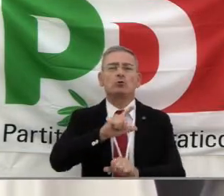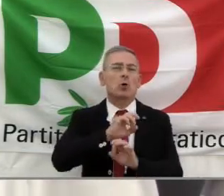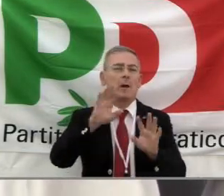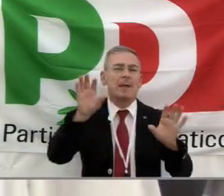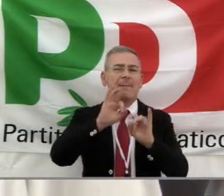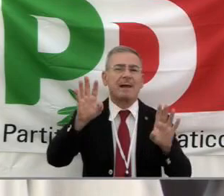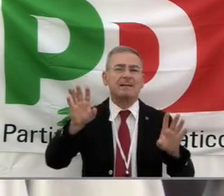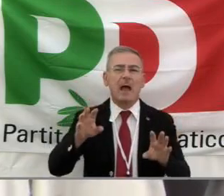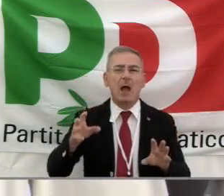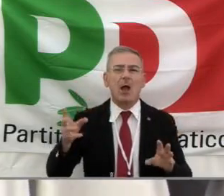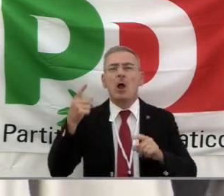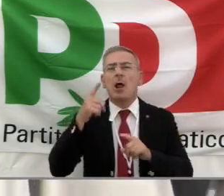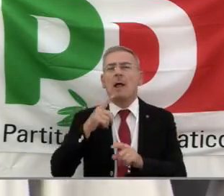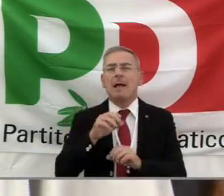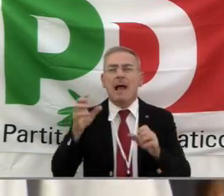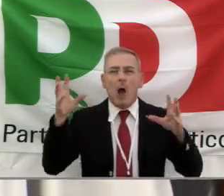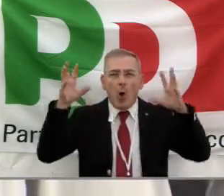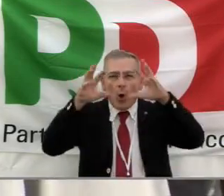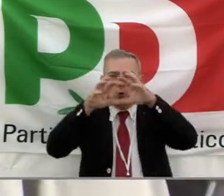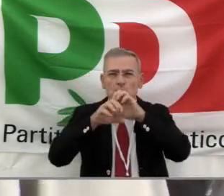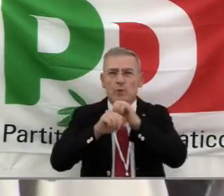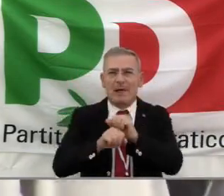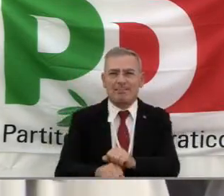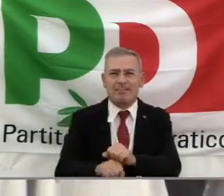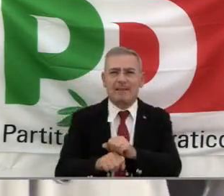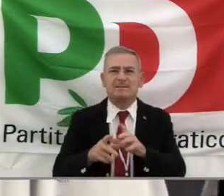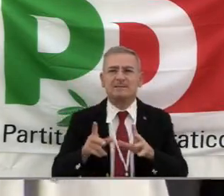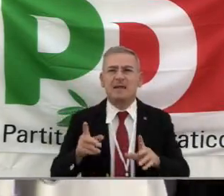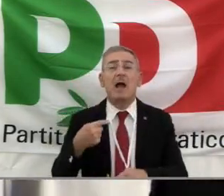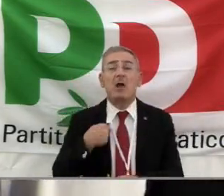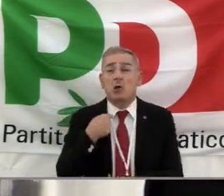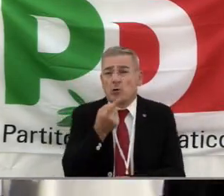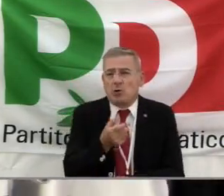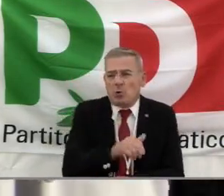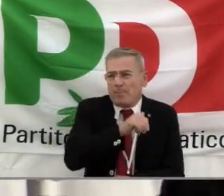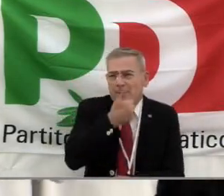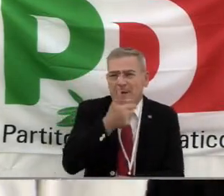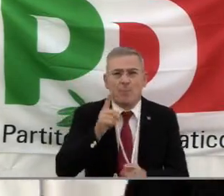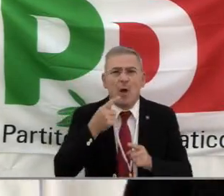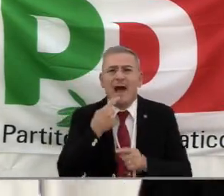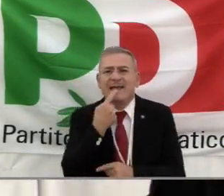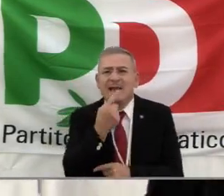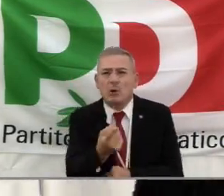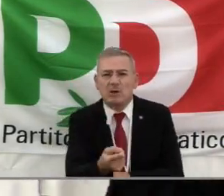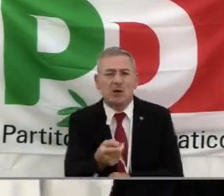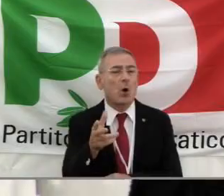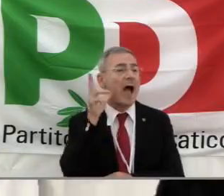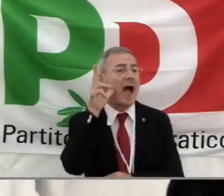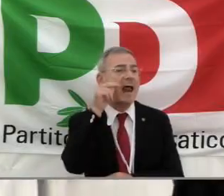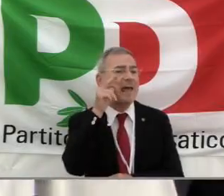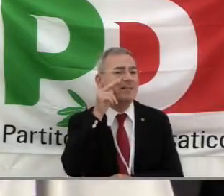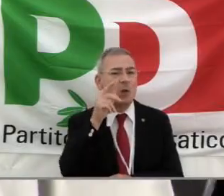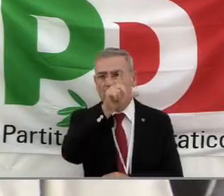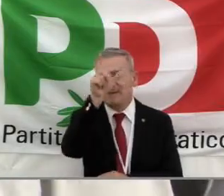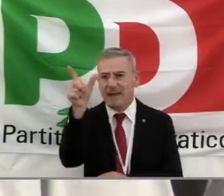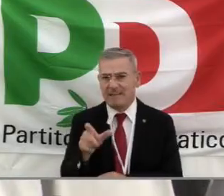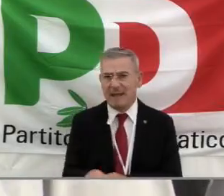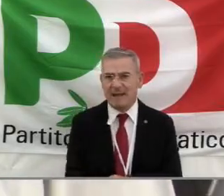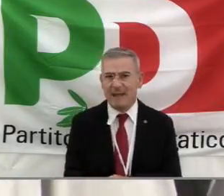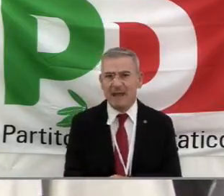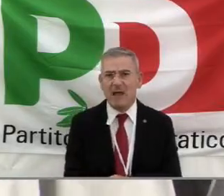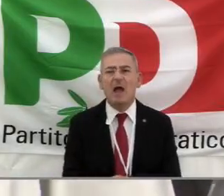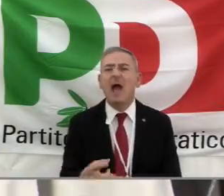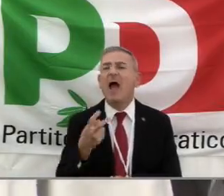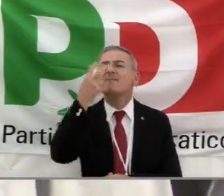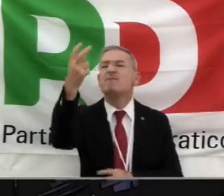autoritario, oscurantista. E lo dico prima di tutto alle donne italiane,